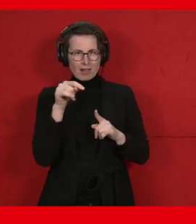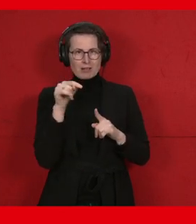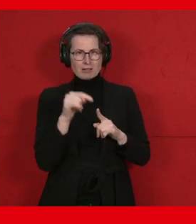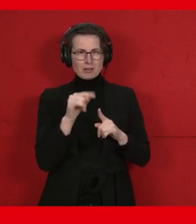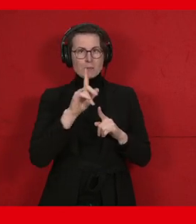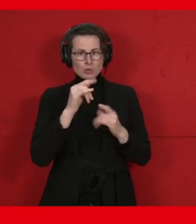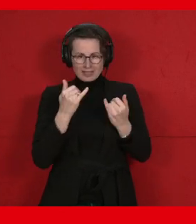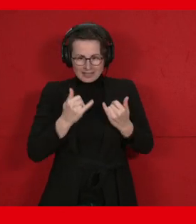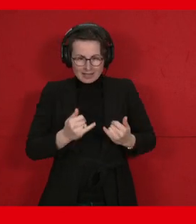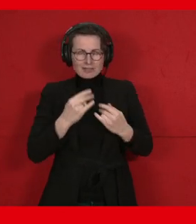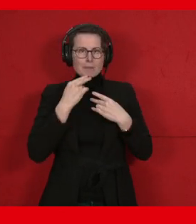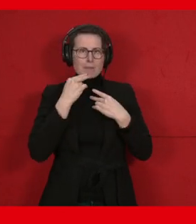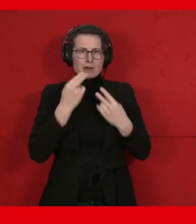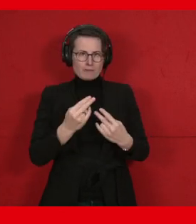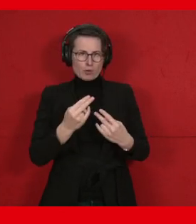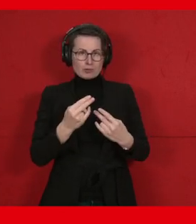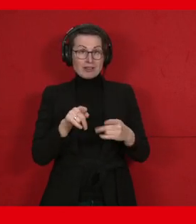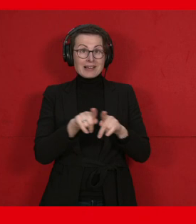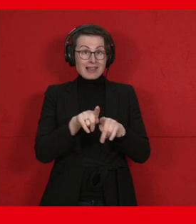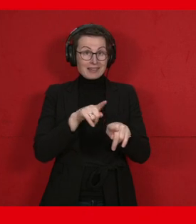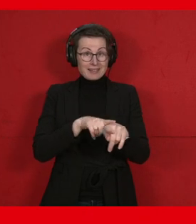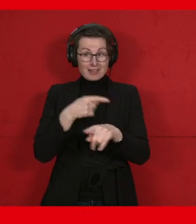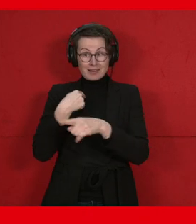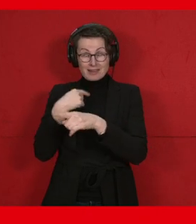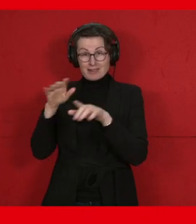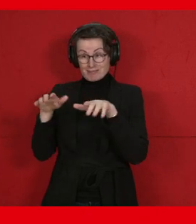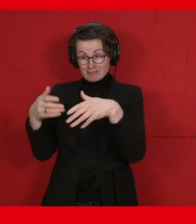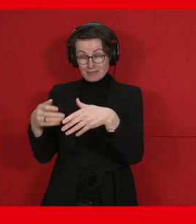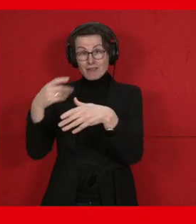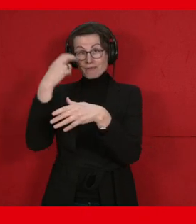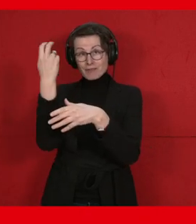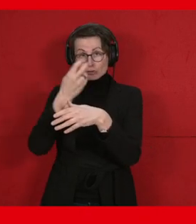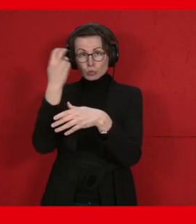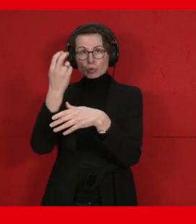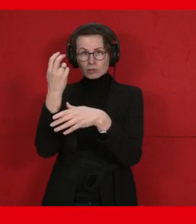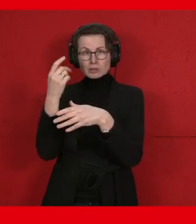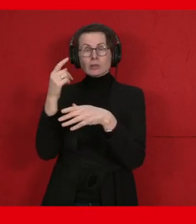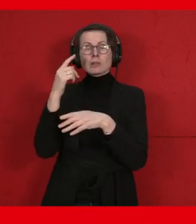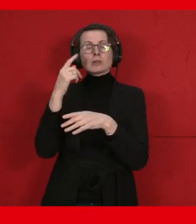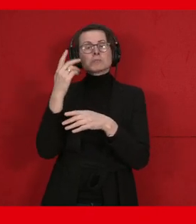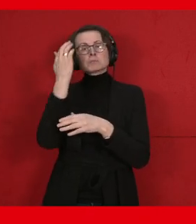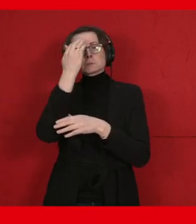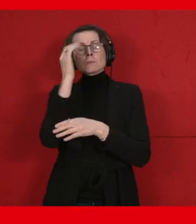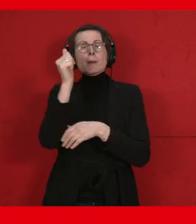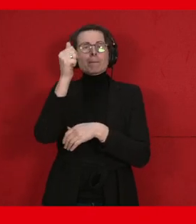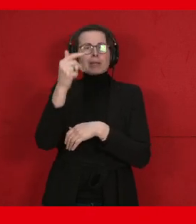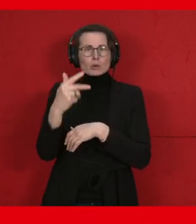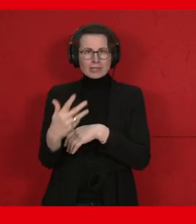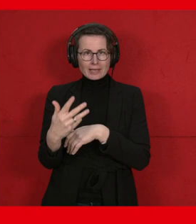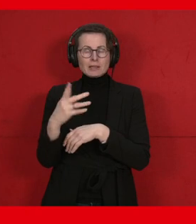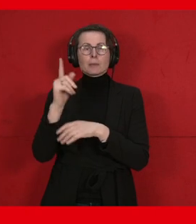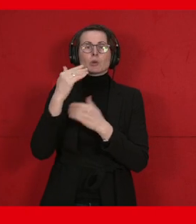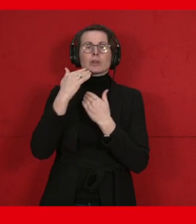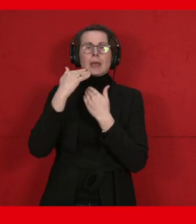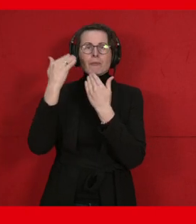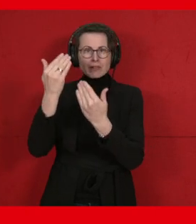virtuell beantwortet. Aber was wir versuchen, und ich hoffe, dass das gelingt, ist es, eine Priorisierung vorzunehmen, eine Empfehlung